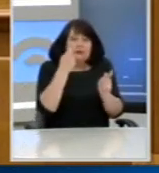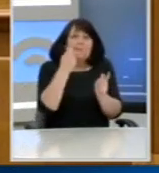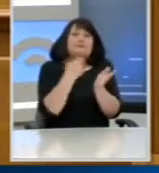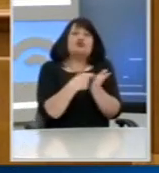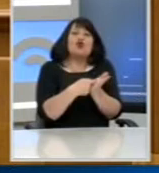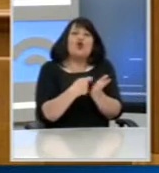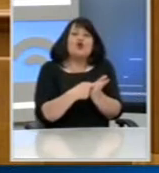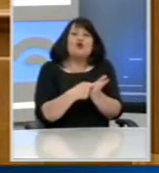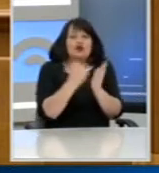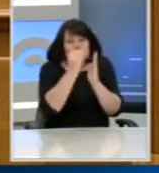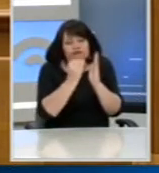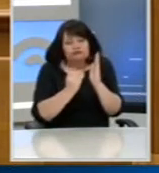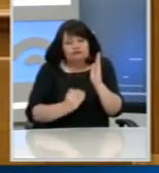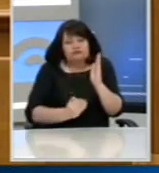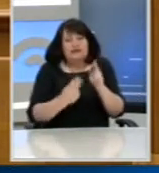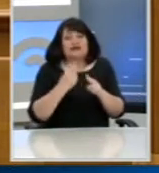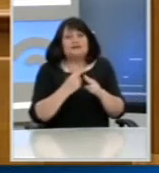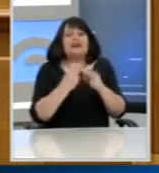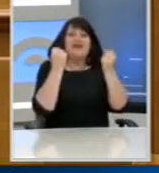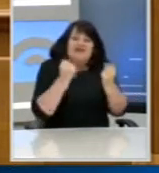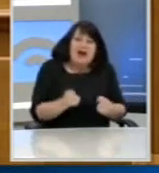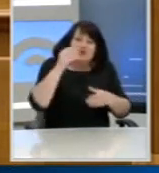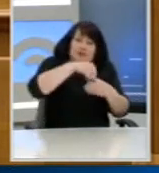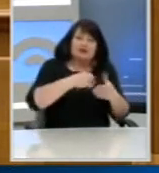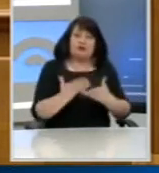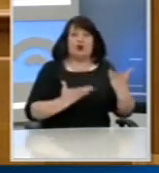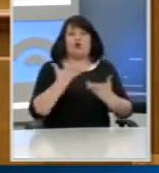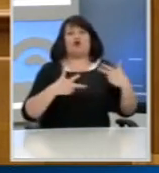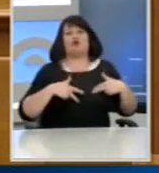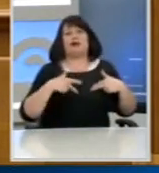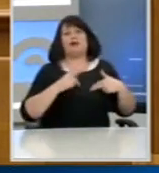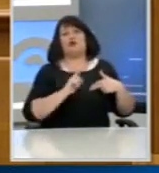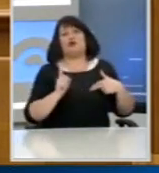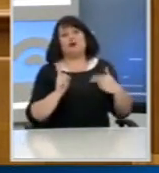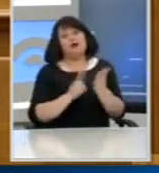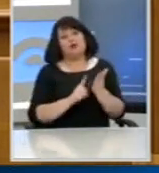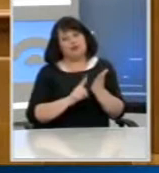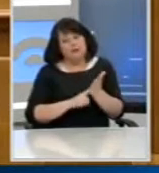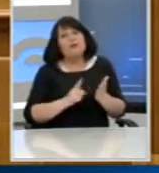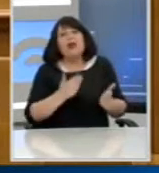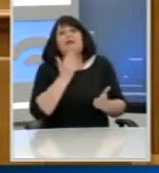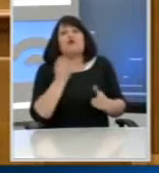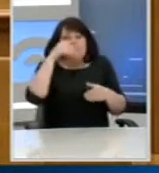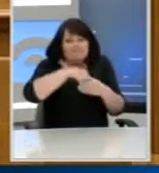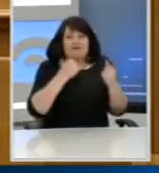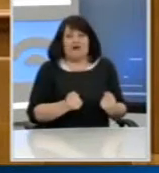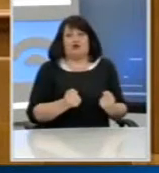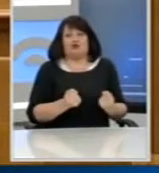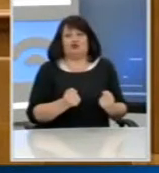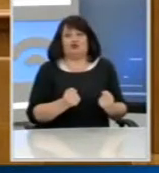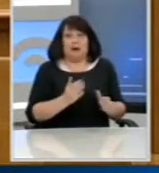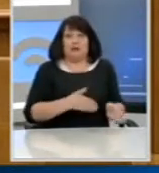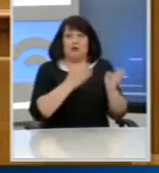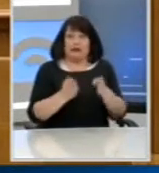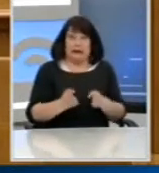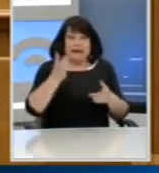παρούσα φάση σημαντική επιβάρυνση του κρατικού προϋπολογισμού και αποκαθιστά και την νομιμότητα. Ταυτόχρονα όμως, η συνείδησή